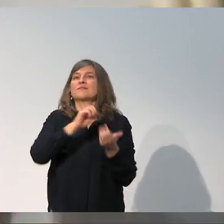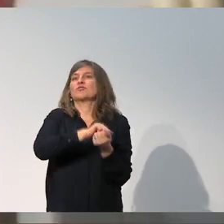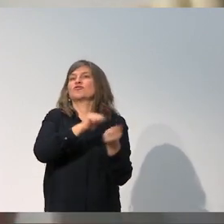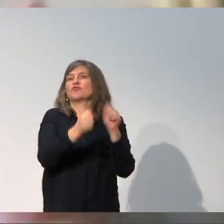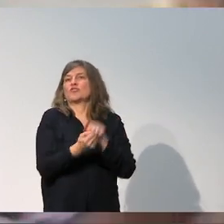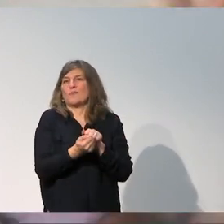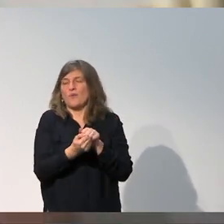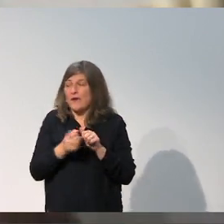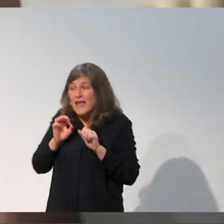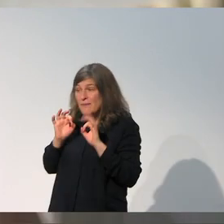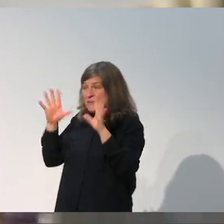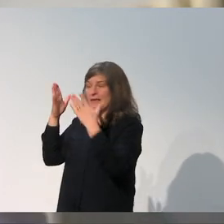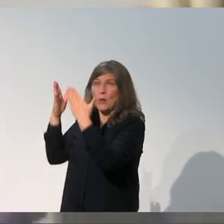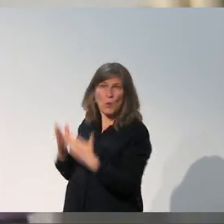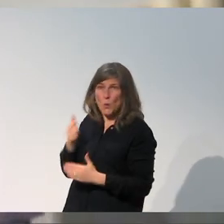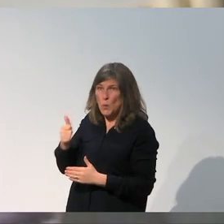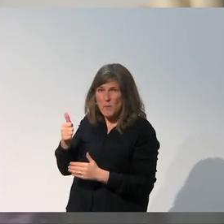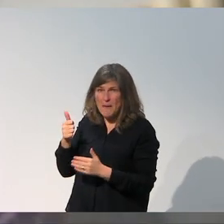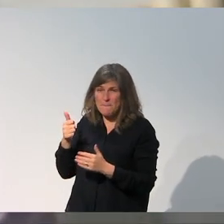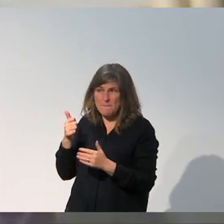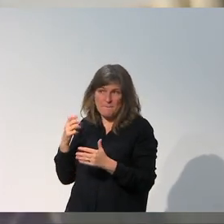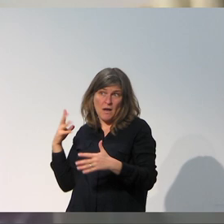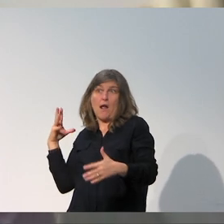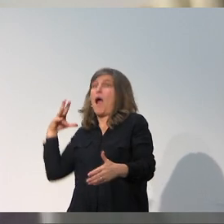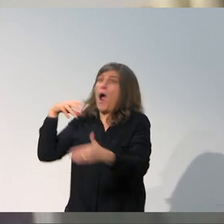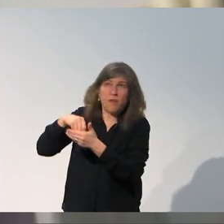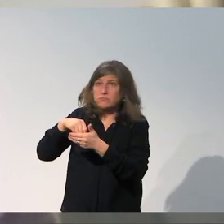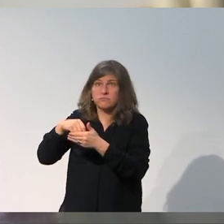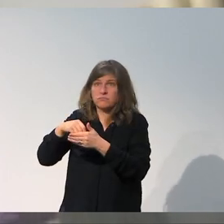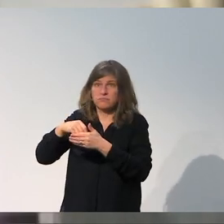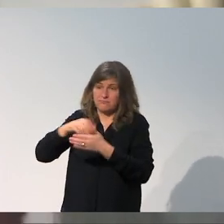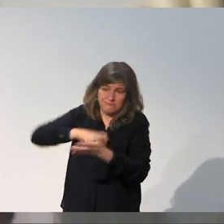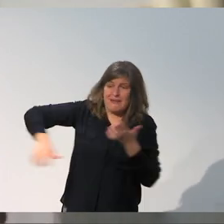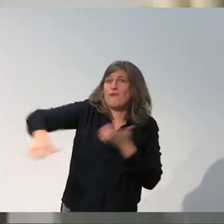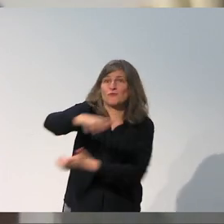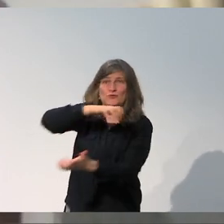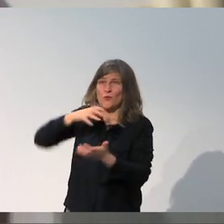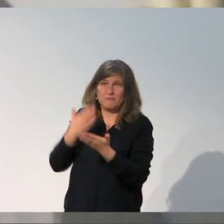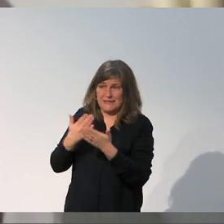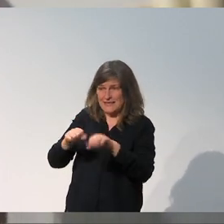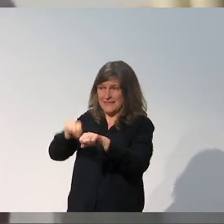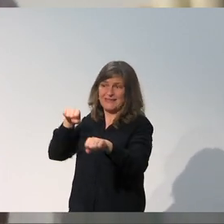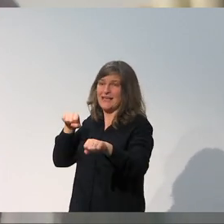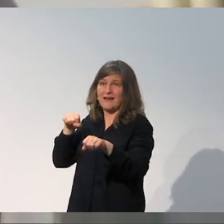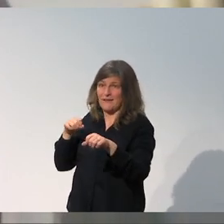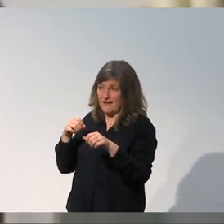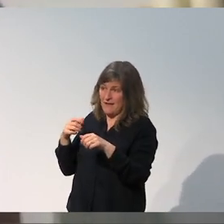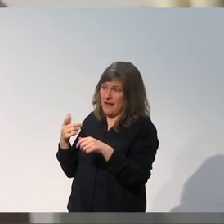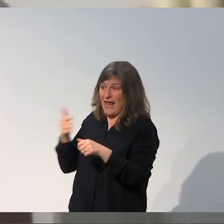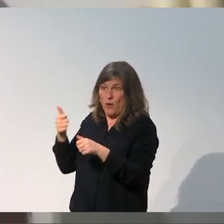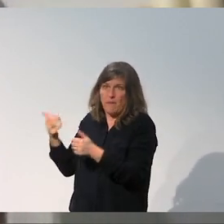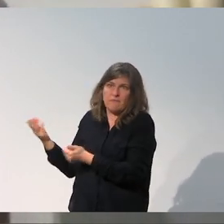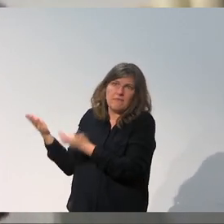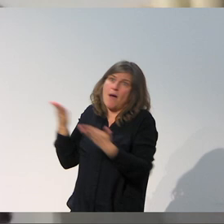ce personnage apparaît dans une espèce de siècle et est projeté dans le tourbillon du siècle et lui donne quelque chose de puissant, parce qu'il lui donne du